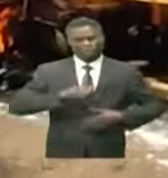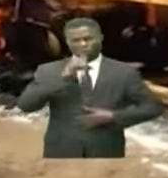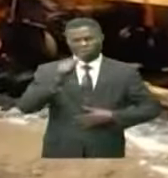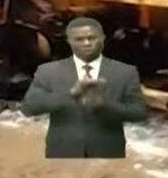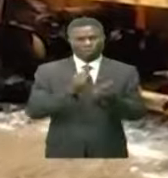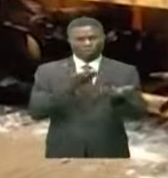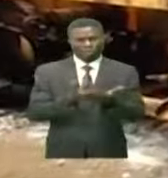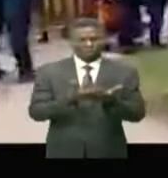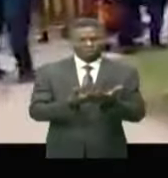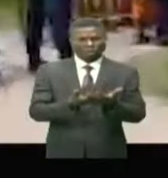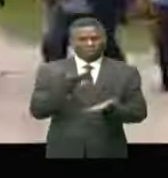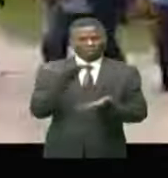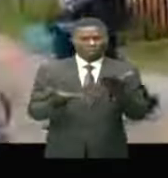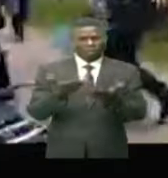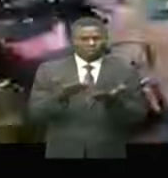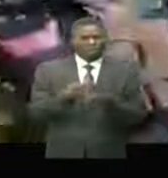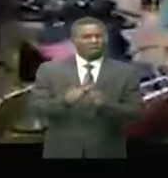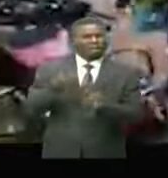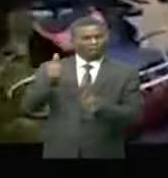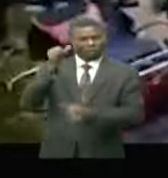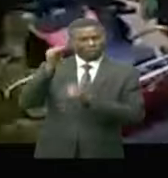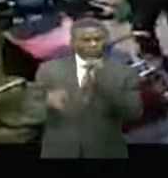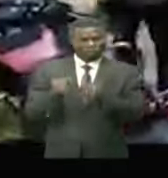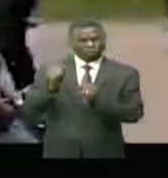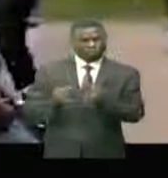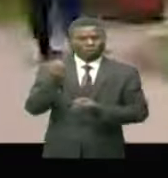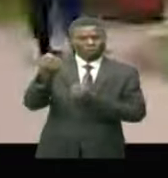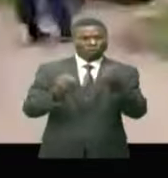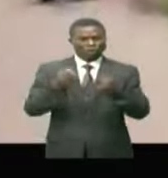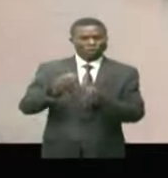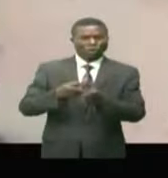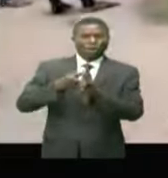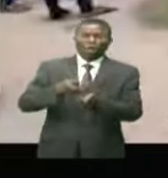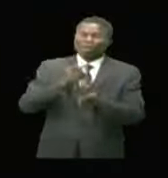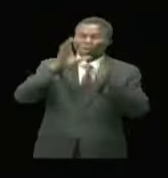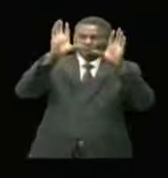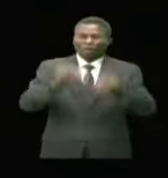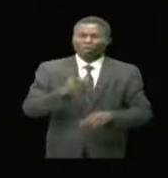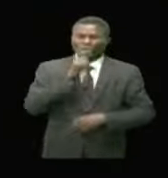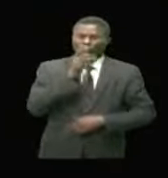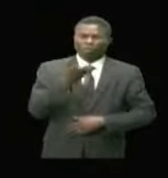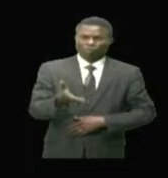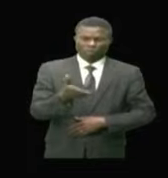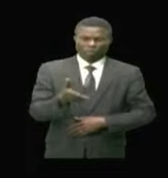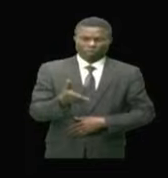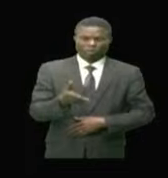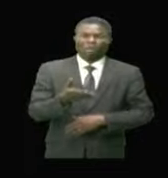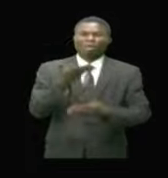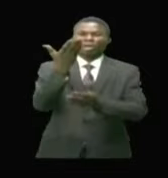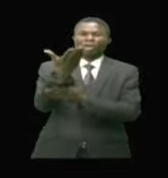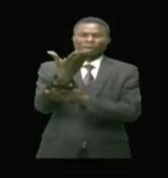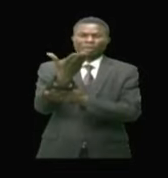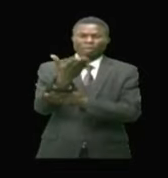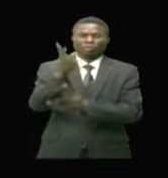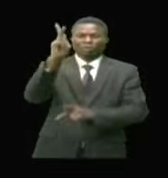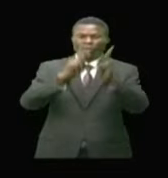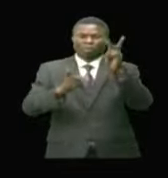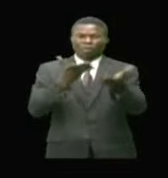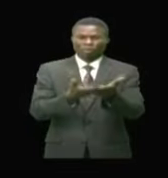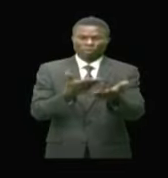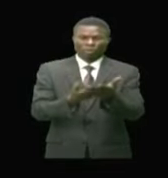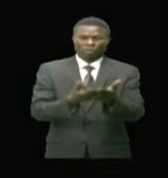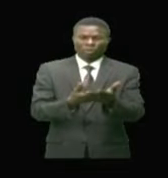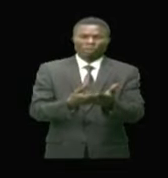situation qui aurait dû être évitée si on avait des véhicules anti-incendie. Un SOS de cette population demandant ainsi